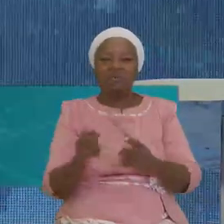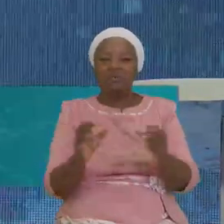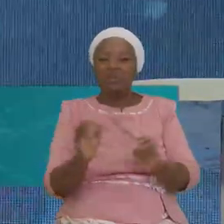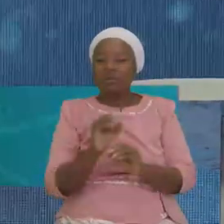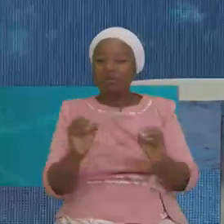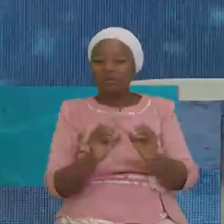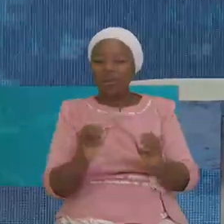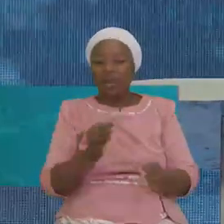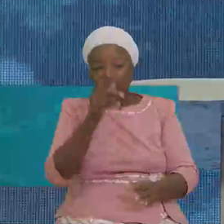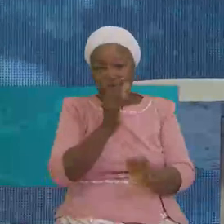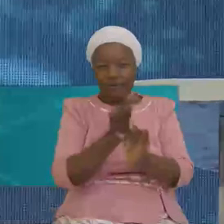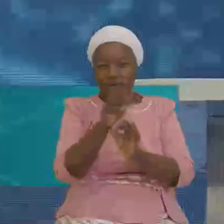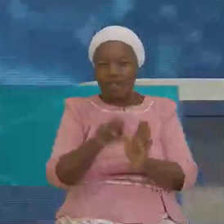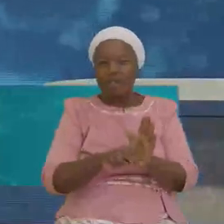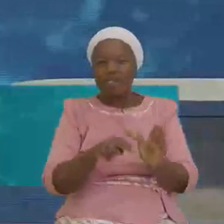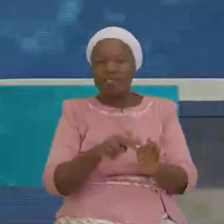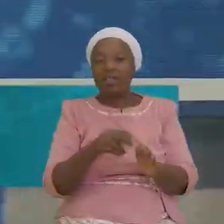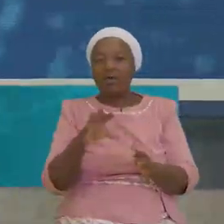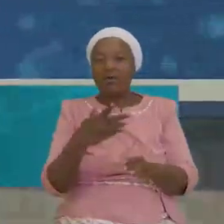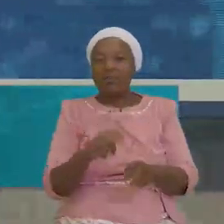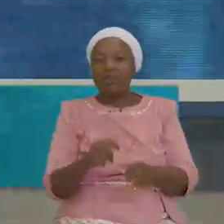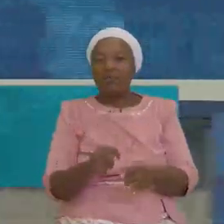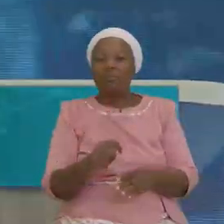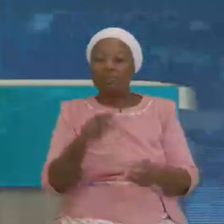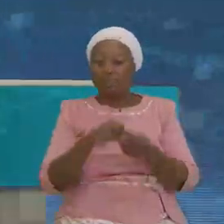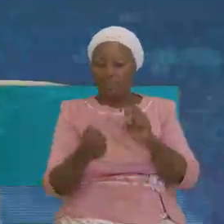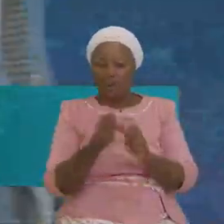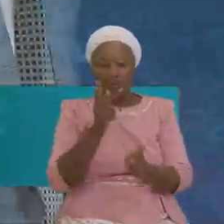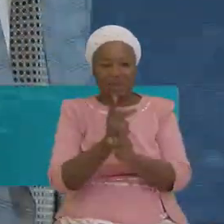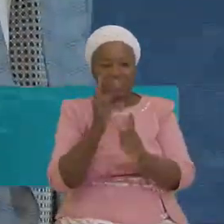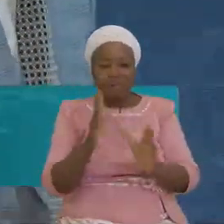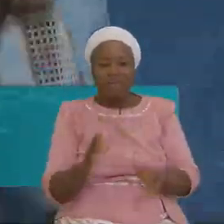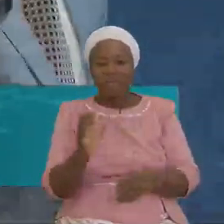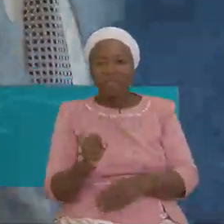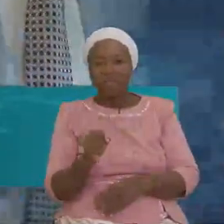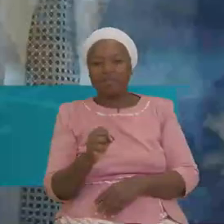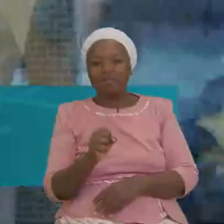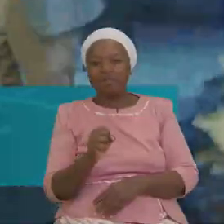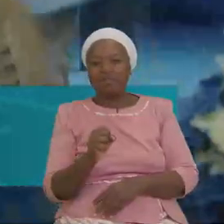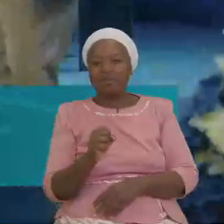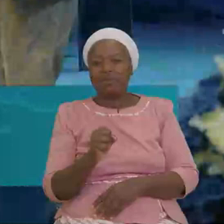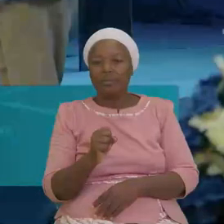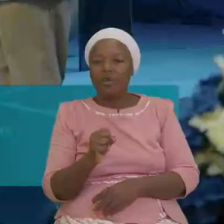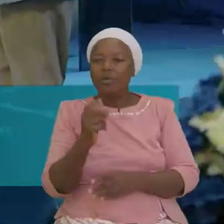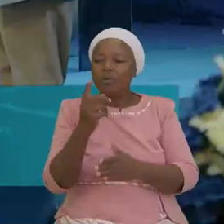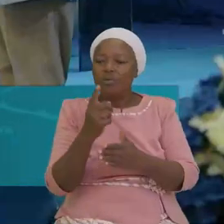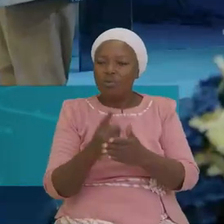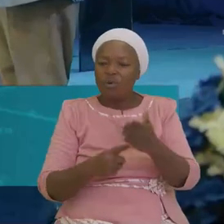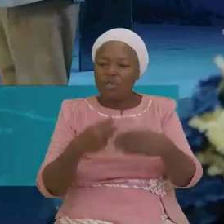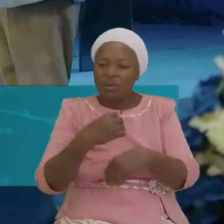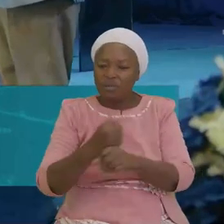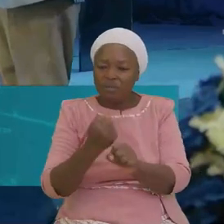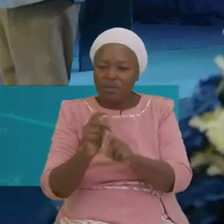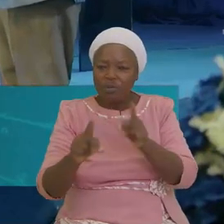ceux. Numéro 2, le manque de foi de ceux qui gardent les problèmes.